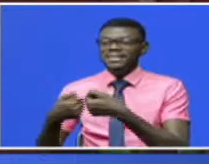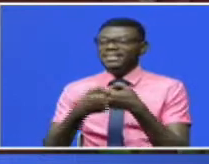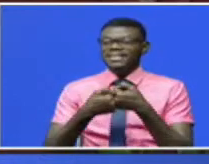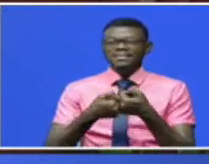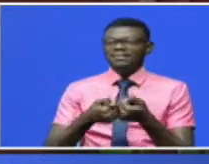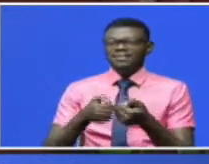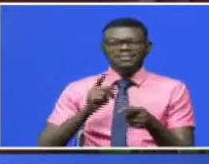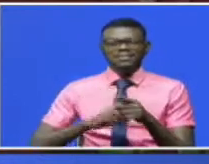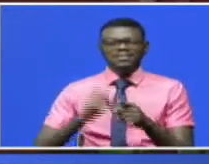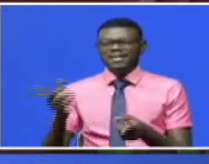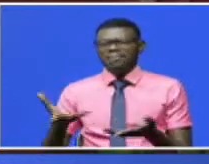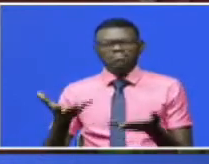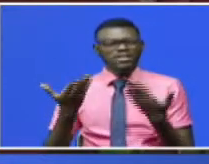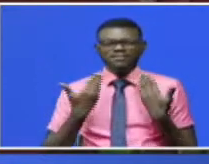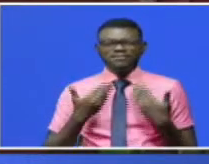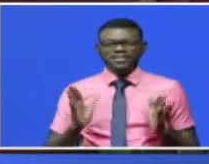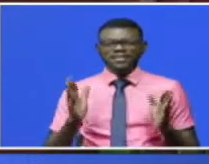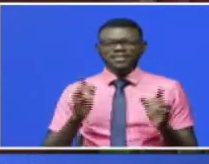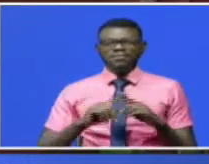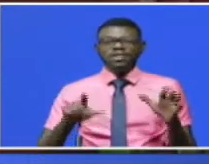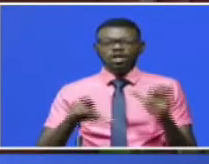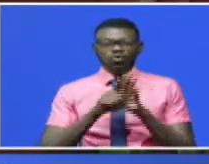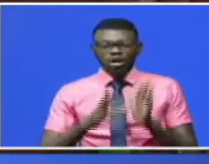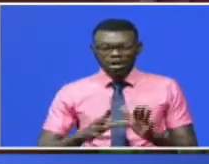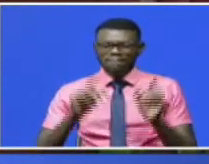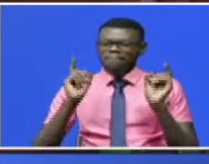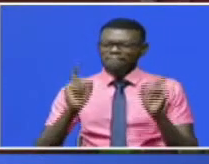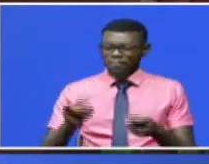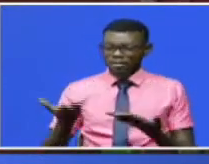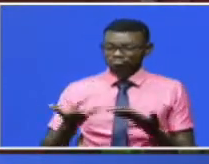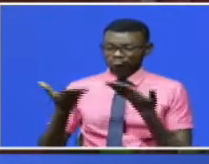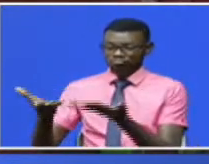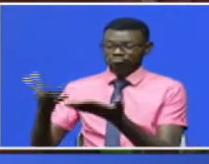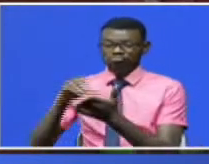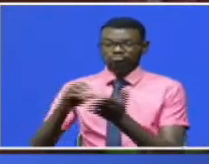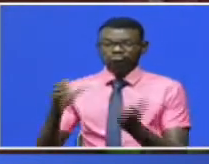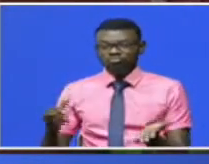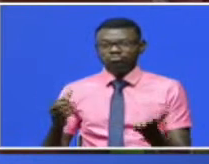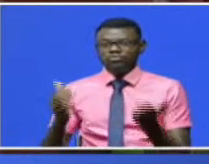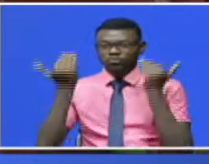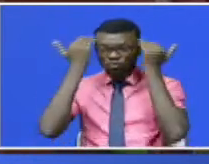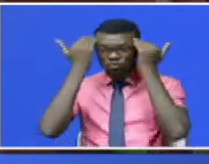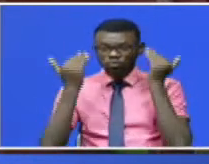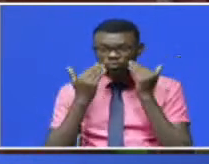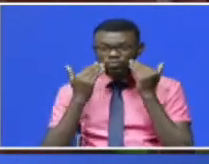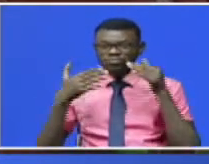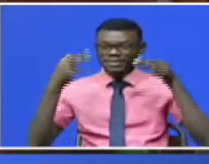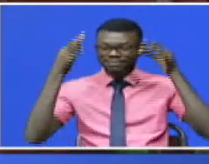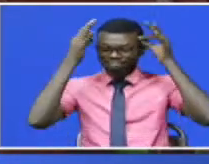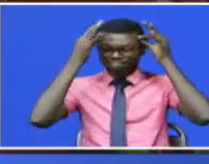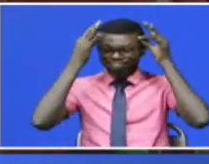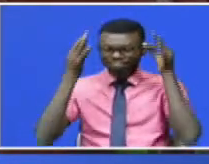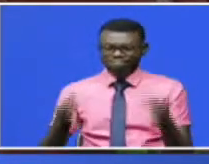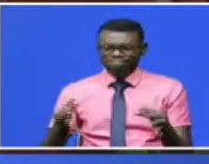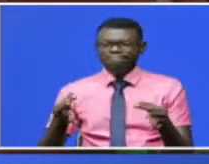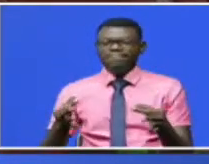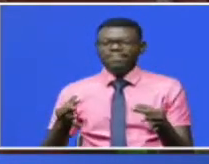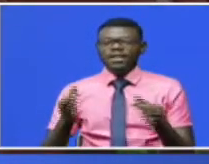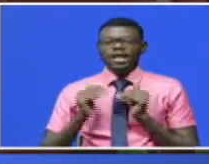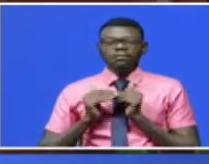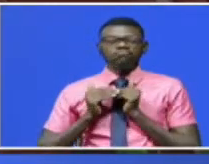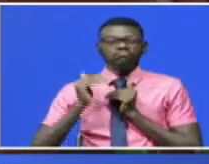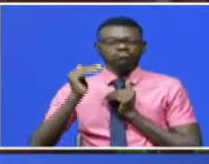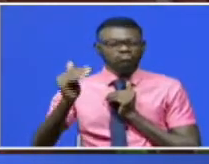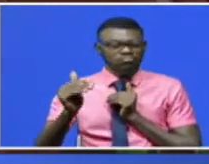But definitely lawyers will challenge it so that a decision comes out to avoid such mischief any